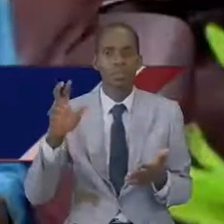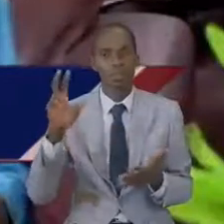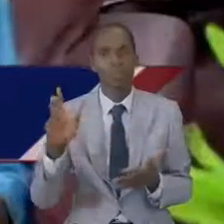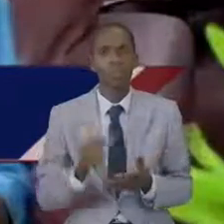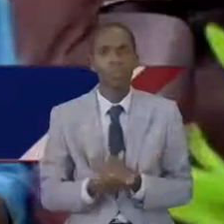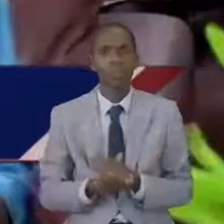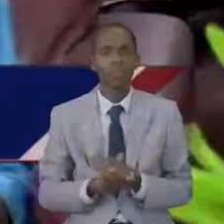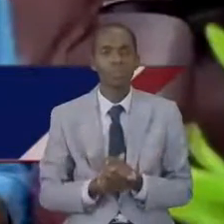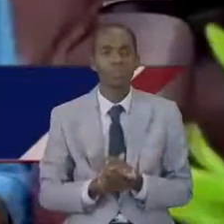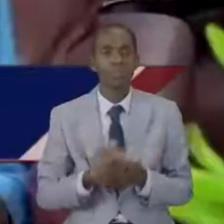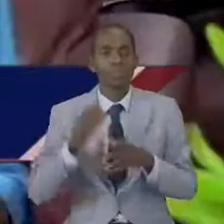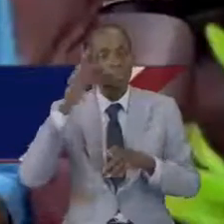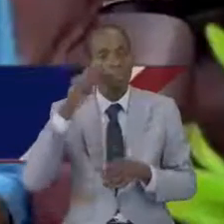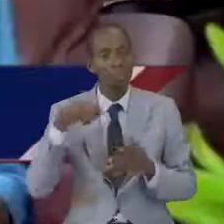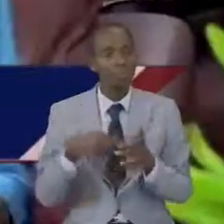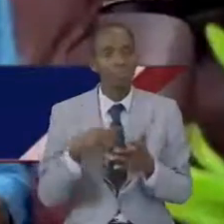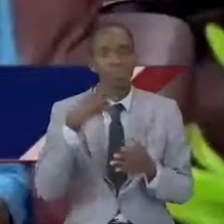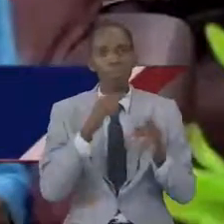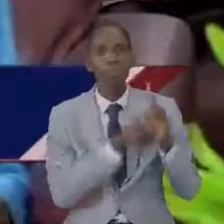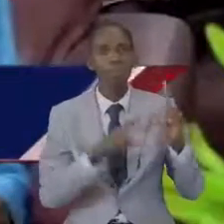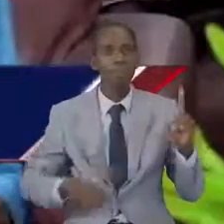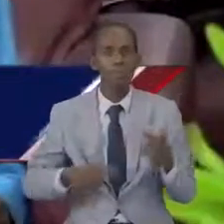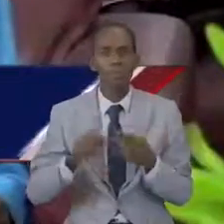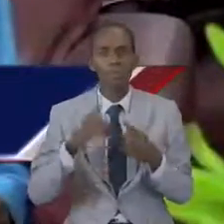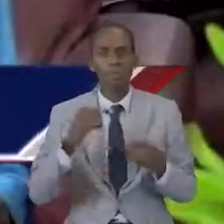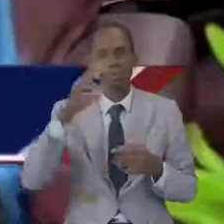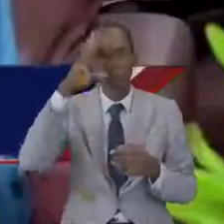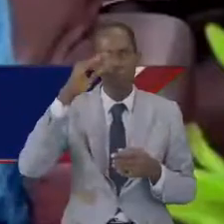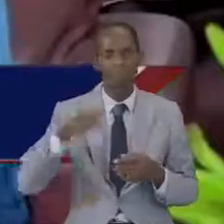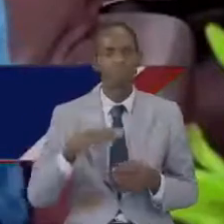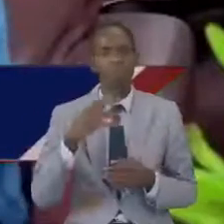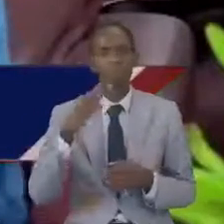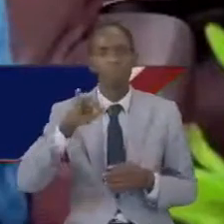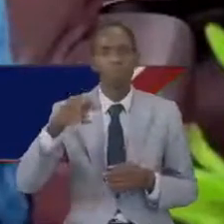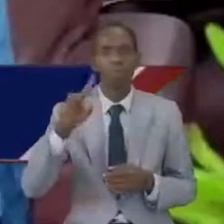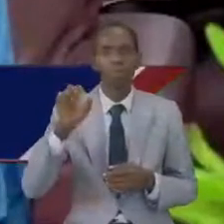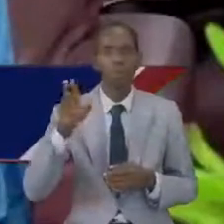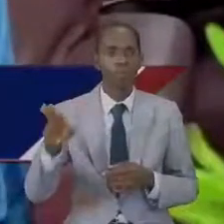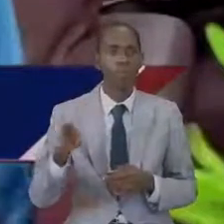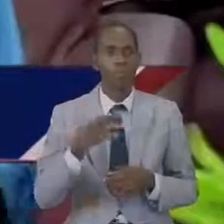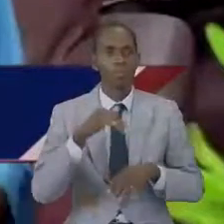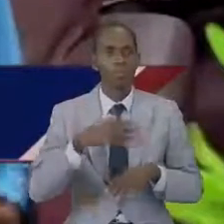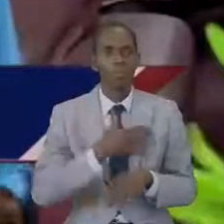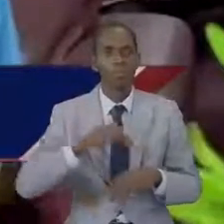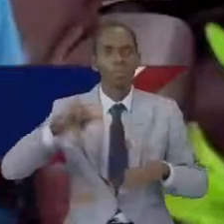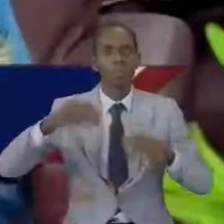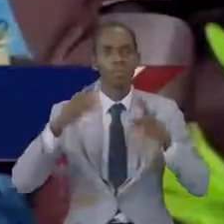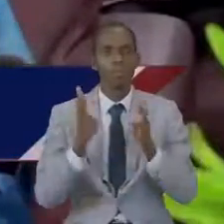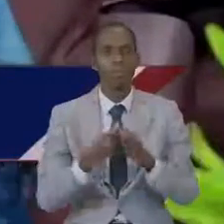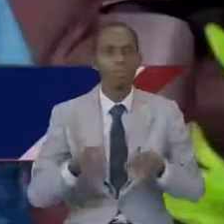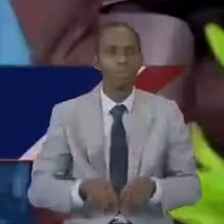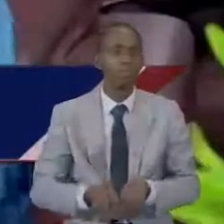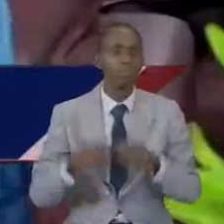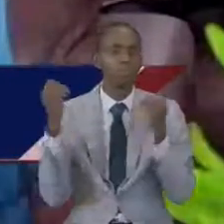verset 3 Jérémy chapitre 4 Jérémy chapitre 4 verset 3 Jérémy 4 verset 3